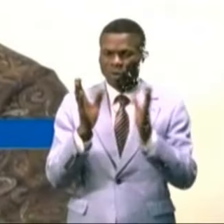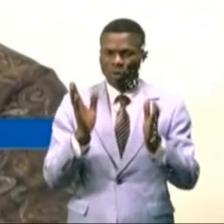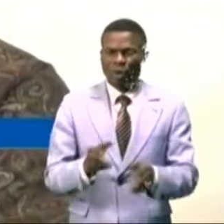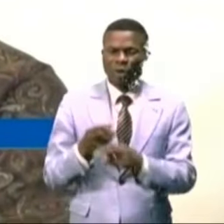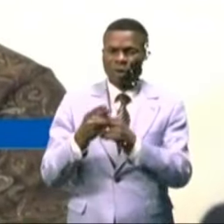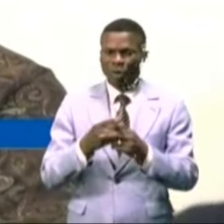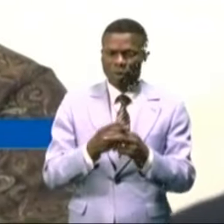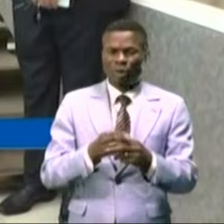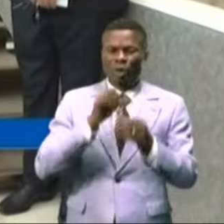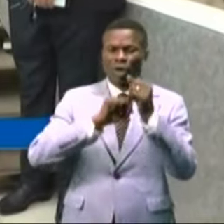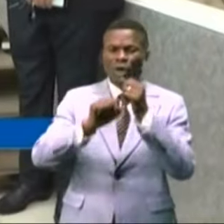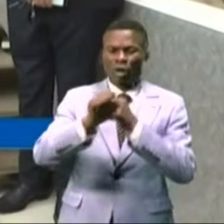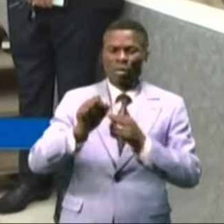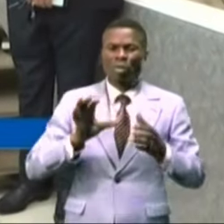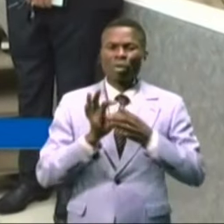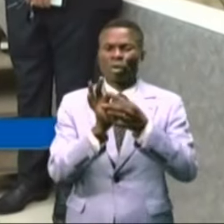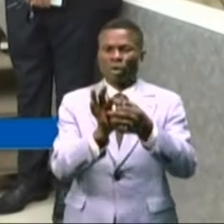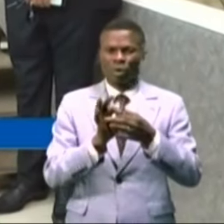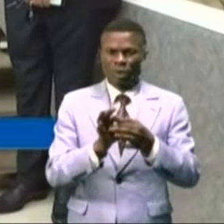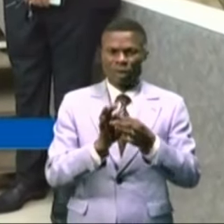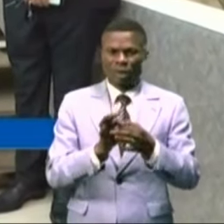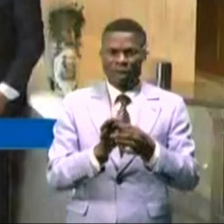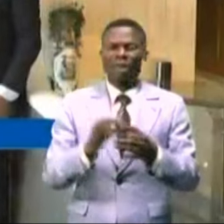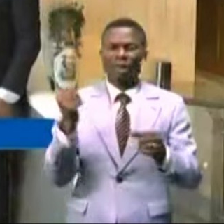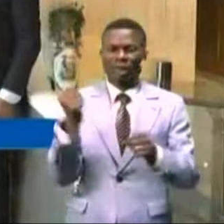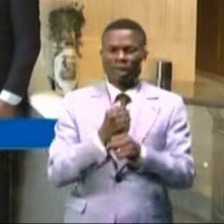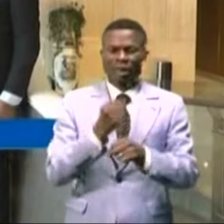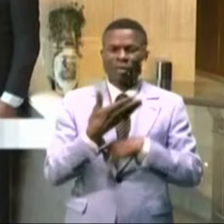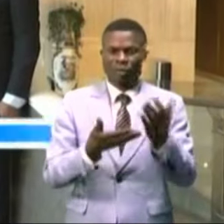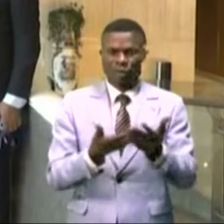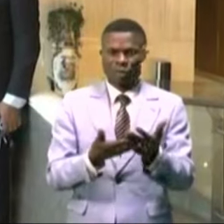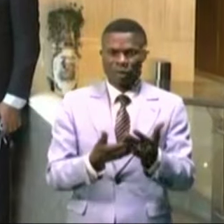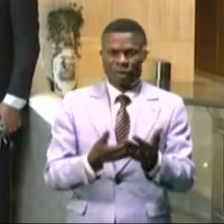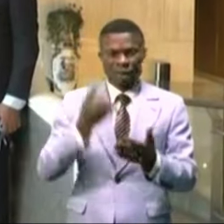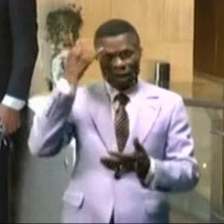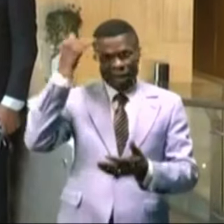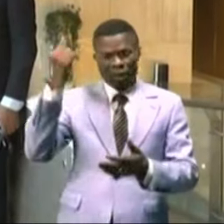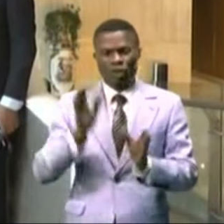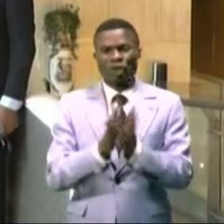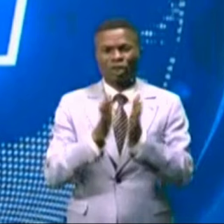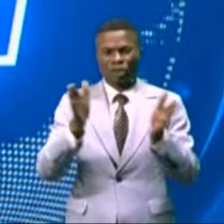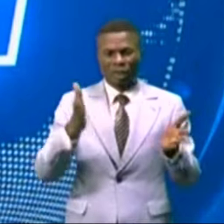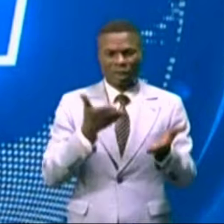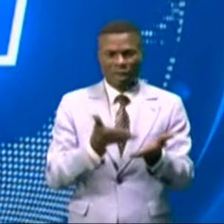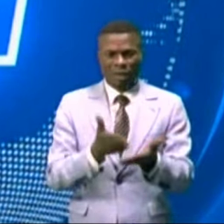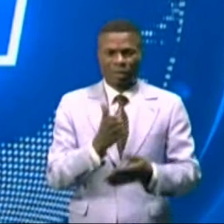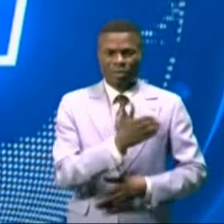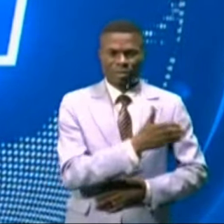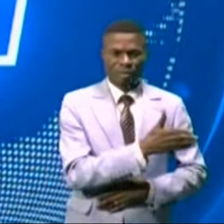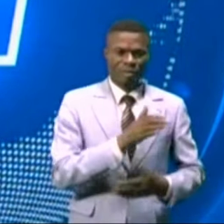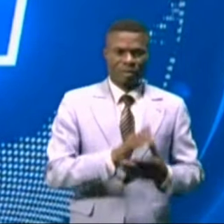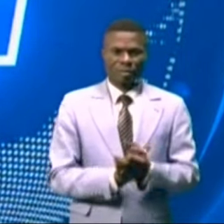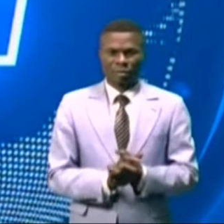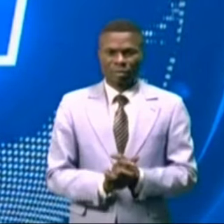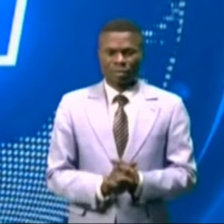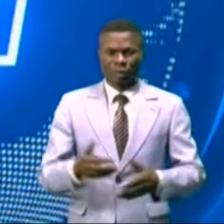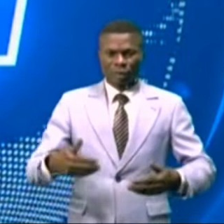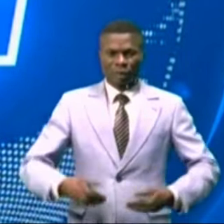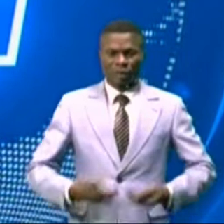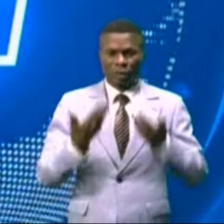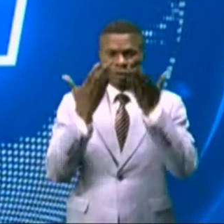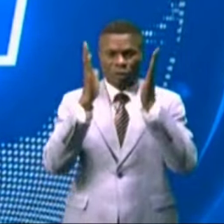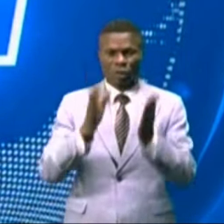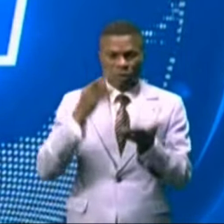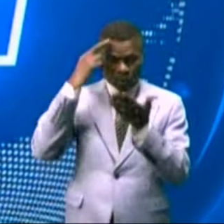suivi de conventions de collaboration et ses réalisations dans l'imaginaire collectif. Des jeunes étudiants